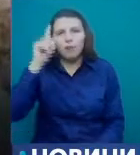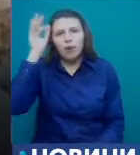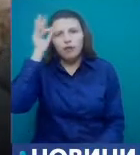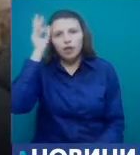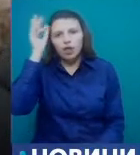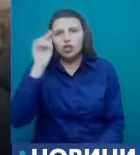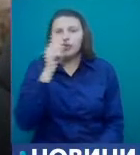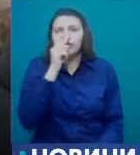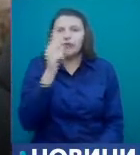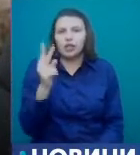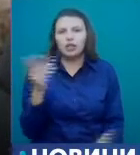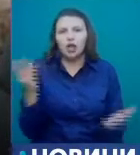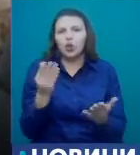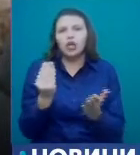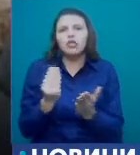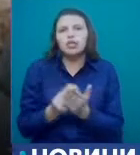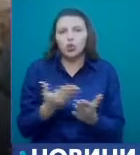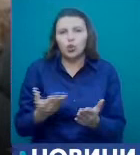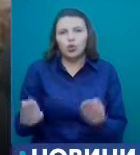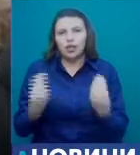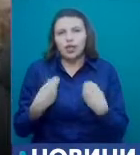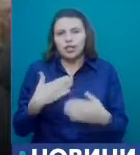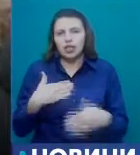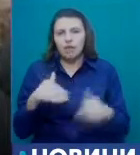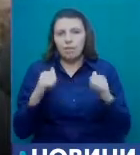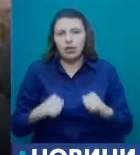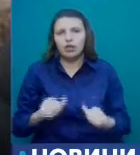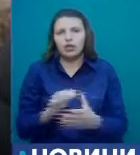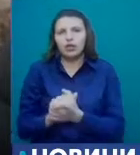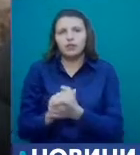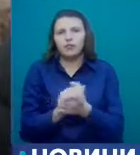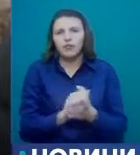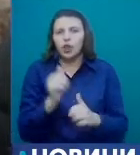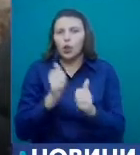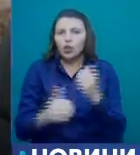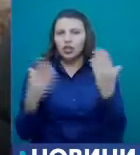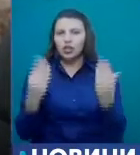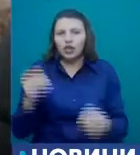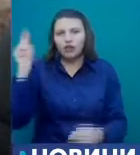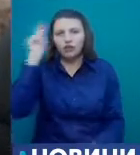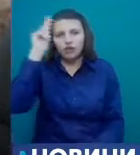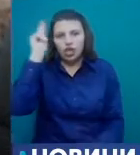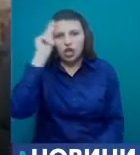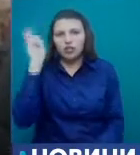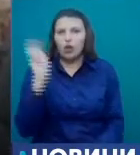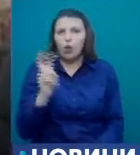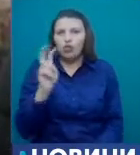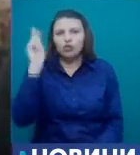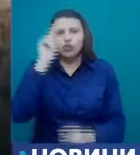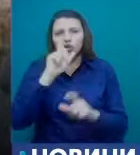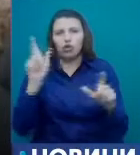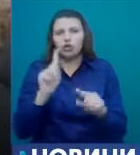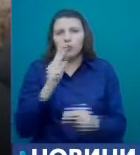ціною дається на мир. Кожен день вони вчаться, ходять в школу, щоб вони бачили це,